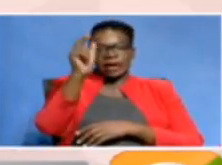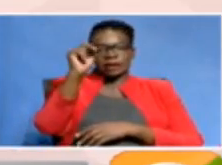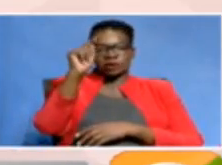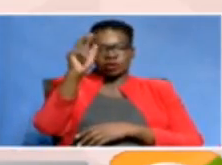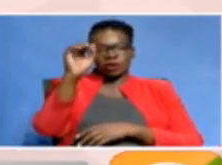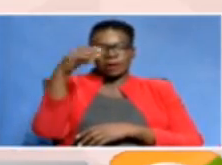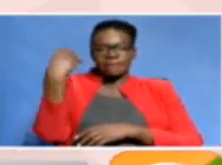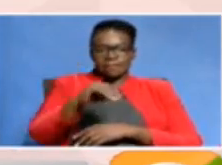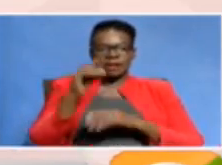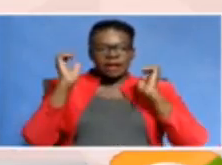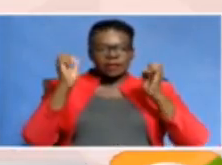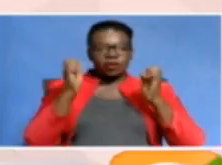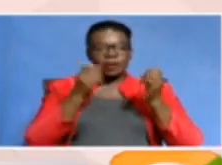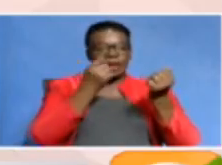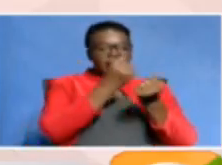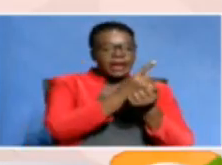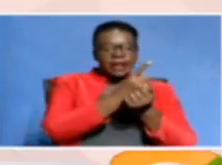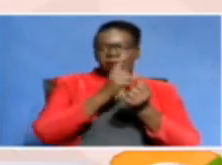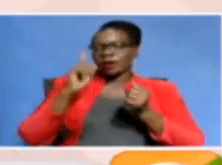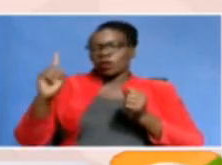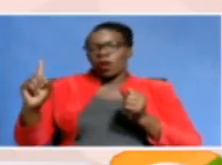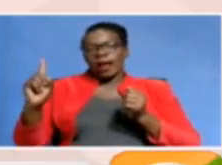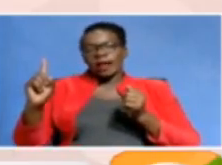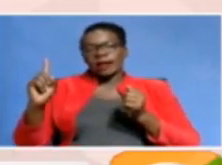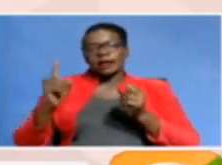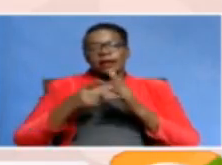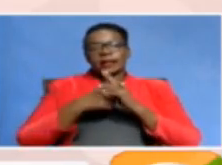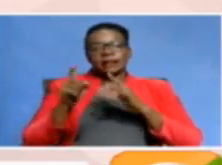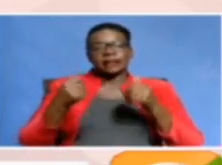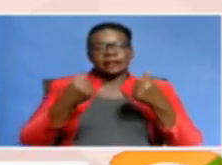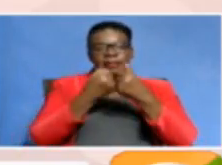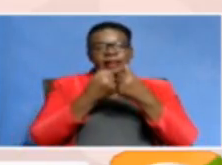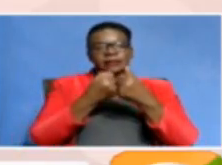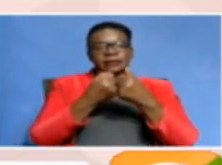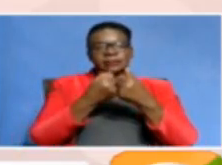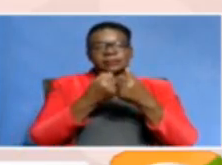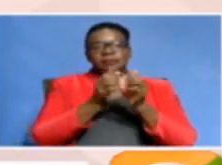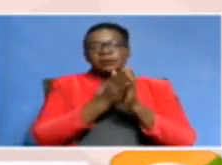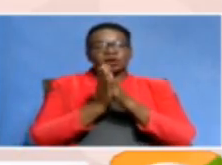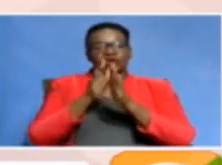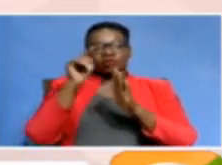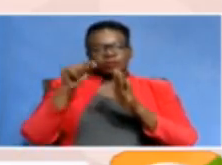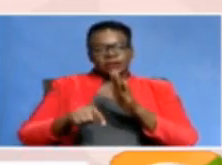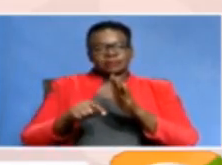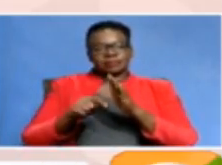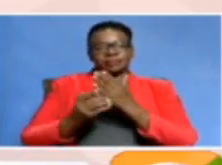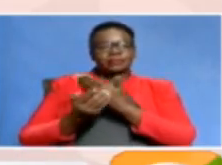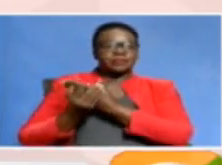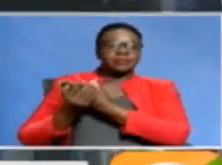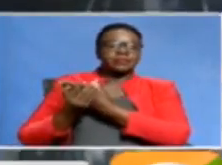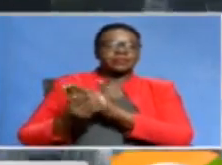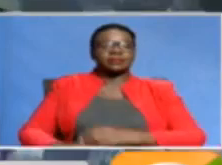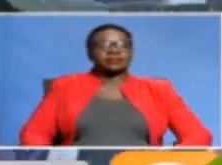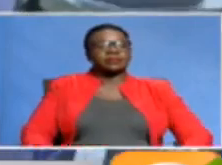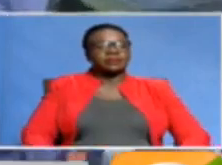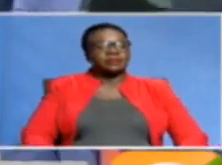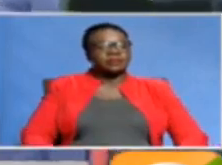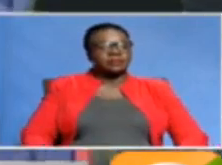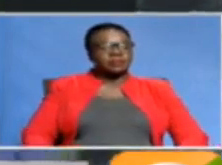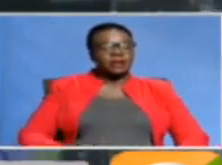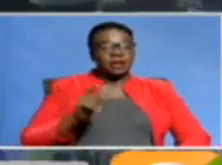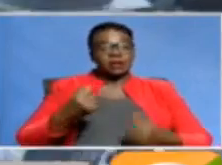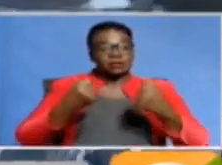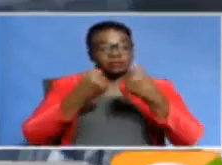imelaza Ethiopia mabao 11-1 kwenye mechi ya ufunguzi. Mwanaspoti Jeff Mogire ana taarifa kamili. Ni